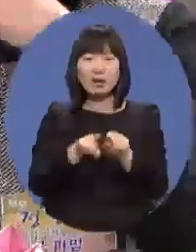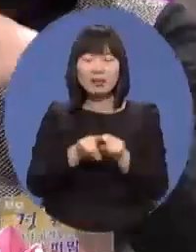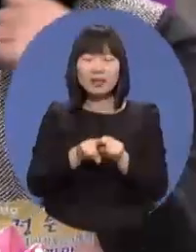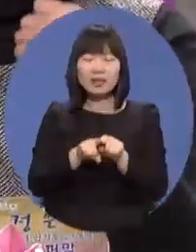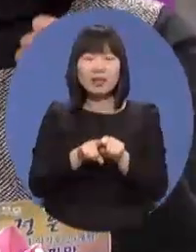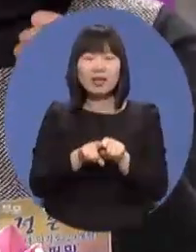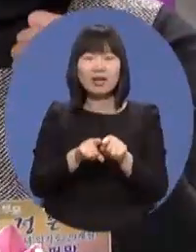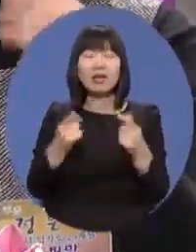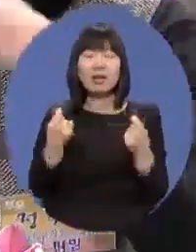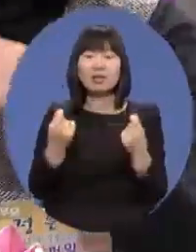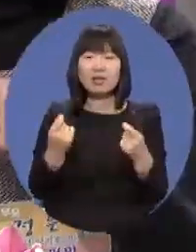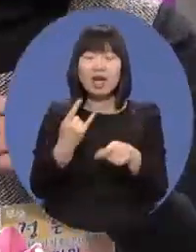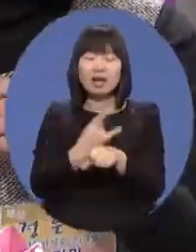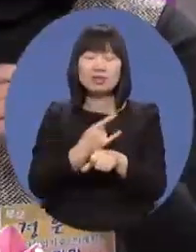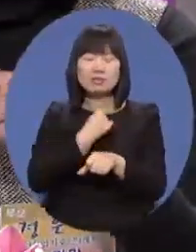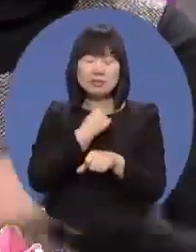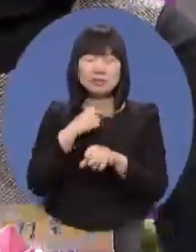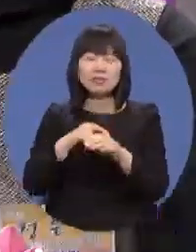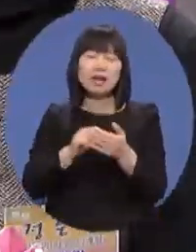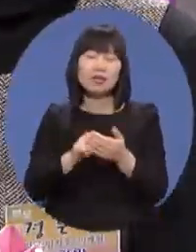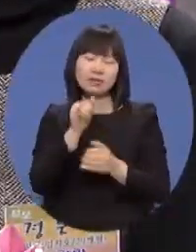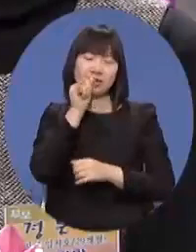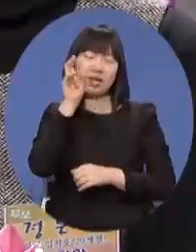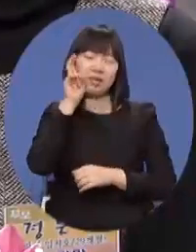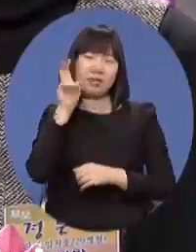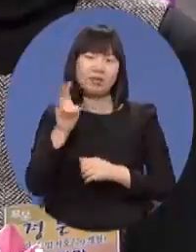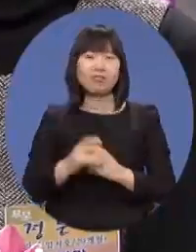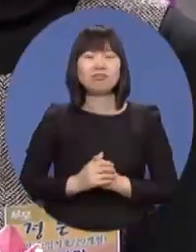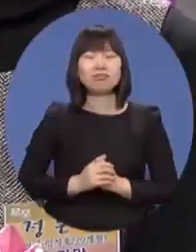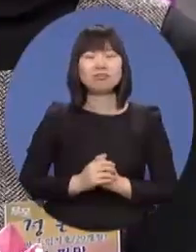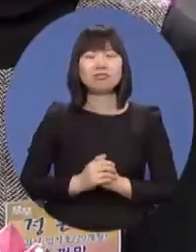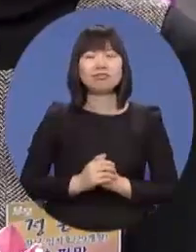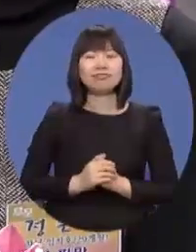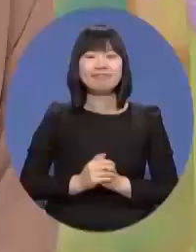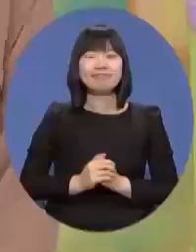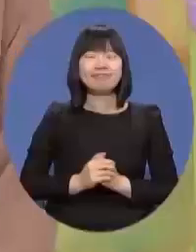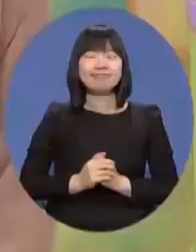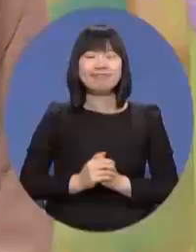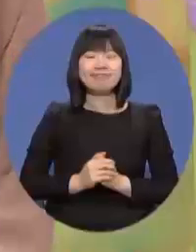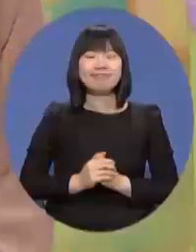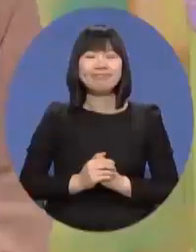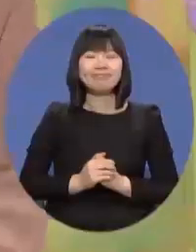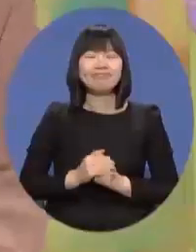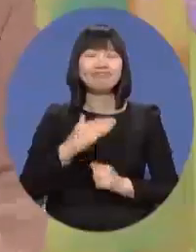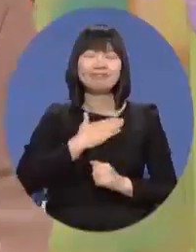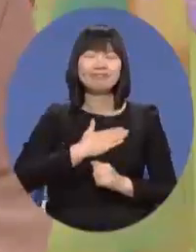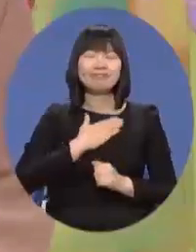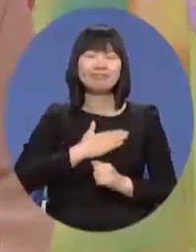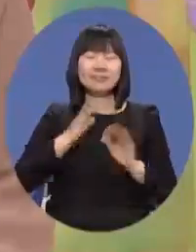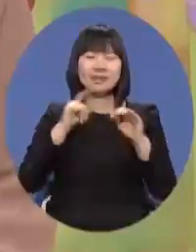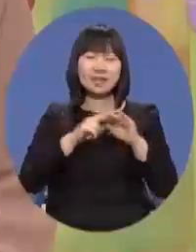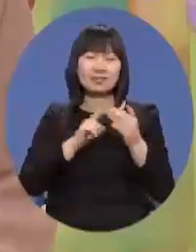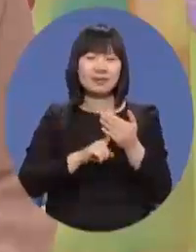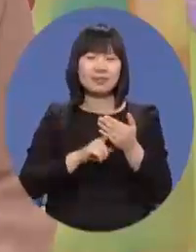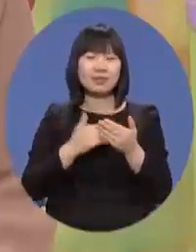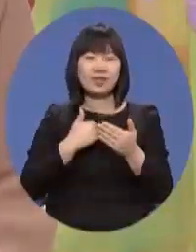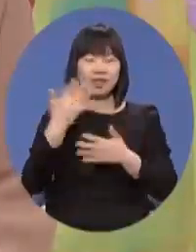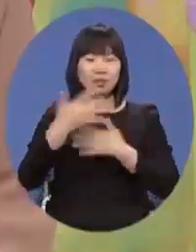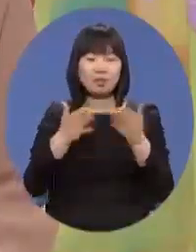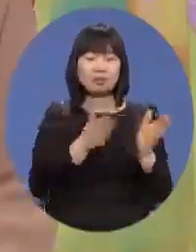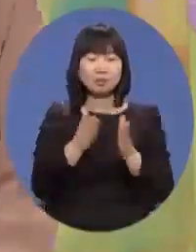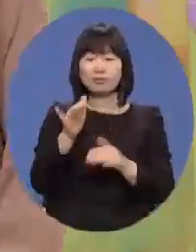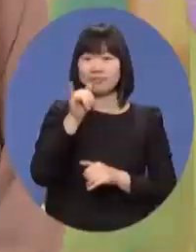먹고 이렇게 하고 싶은 마음도 좀 있지 않을까 이런 생각을 알겠습니다. 아, 네, 알겠습니다. 자, 아이의 마음 저희가